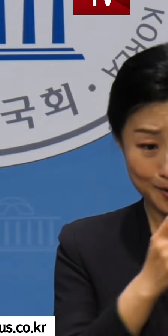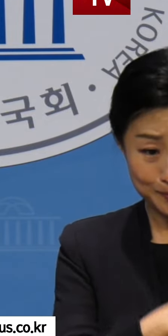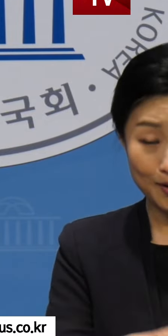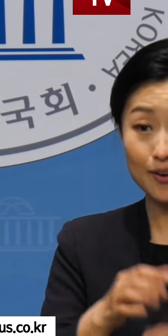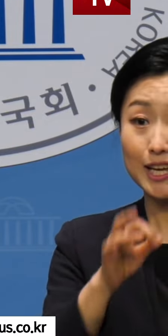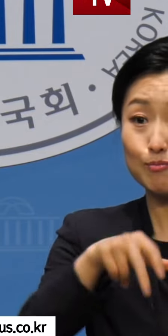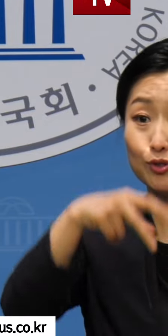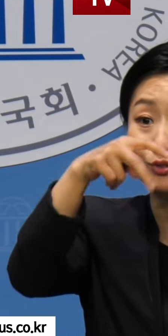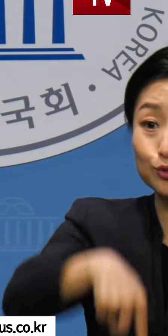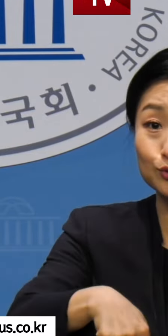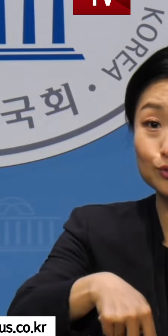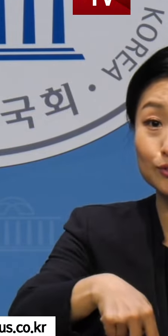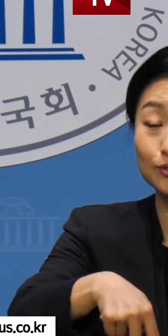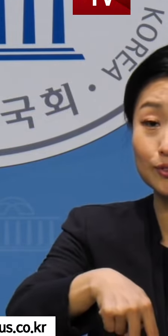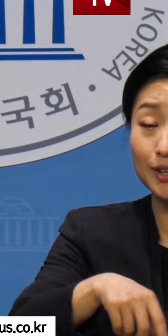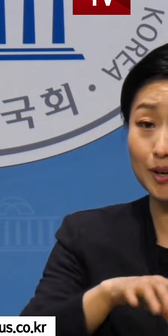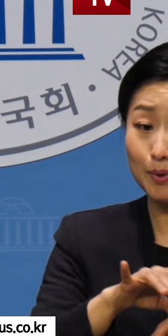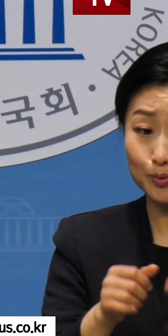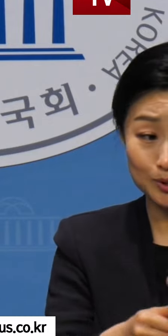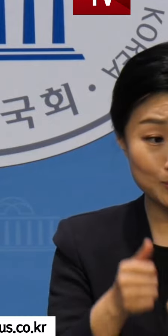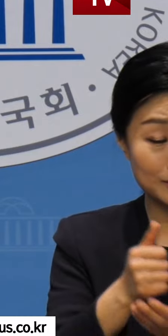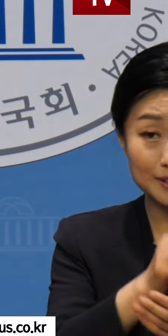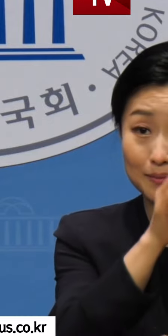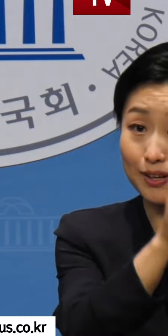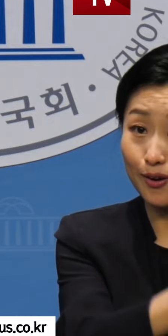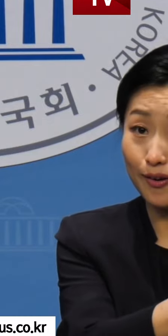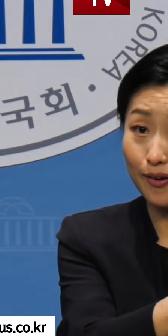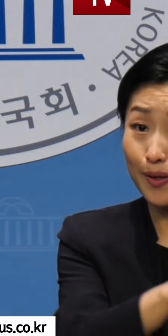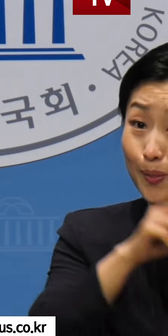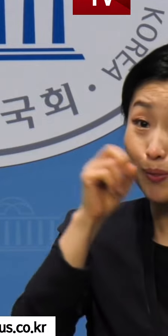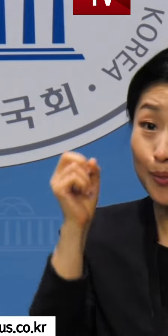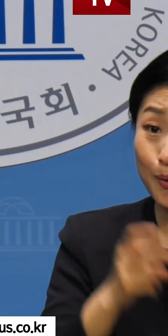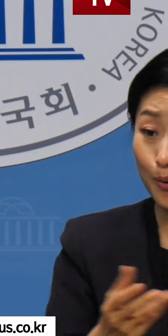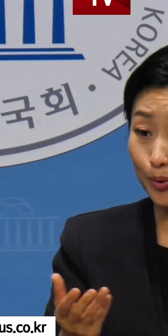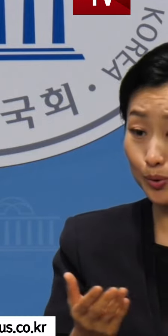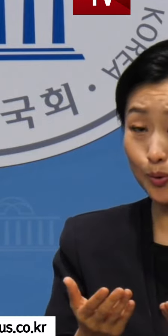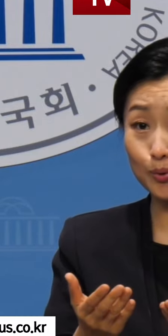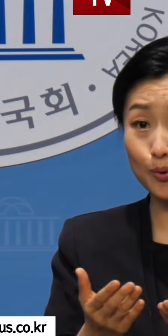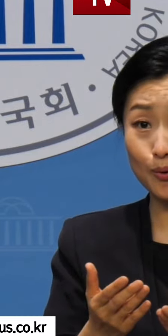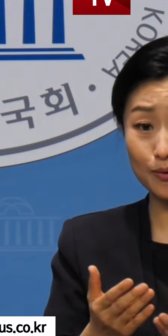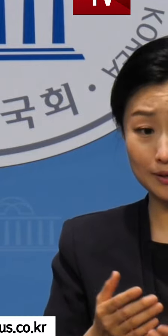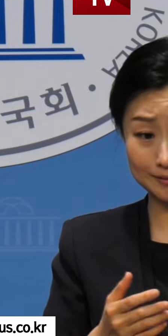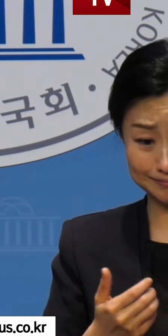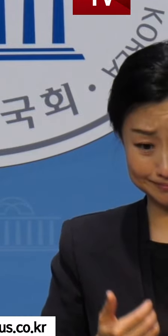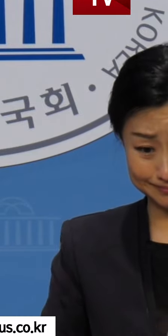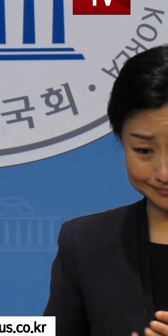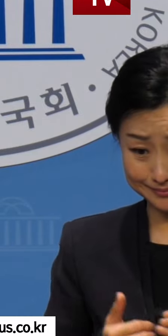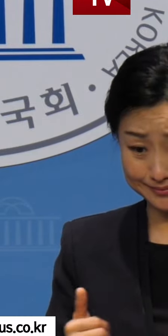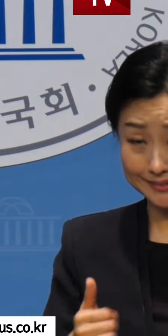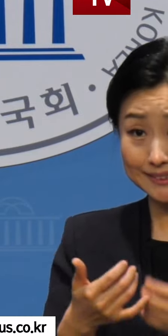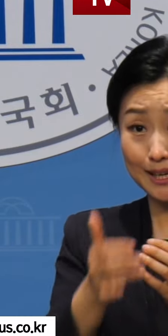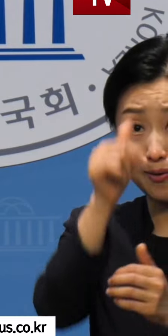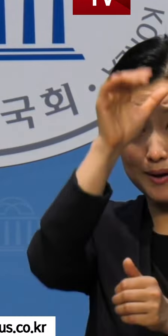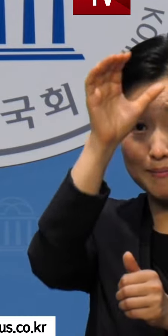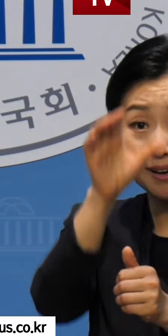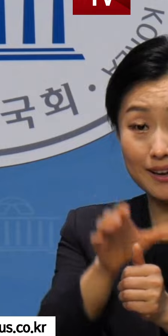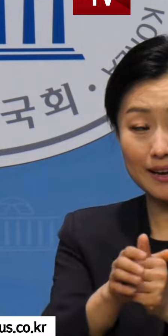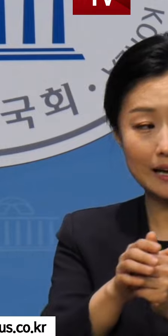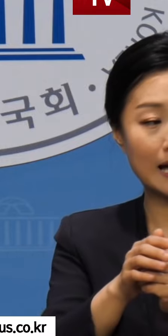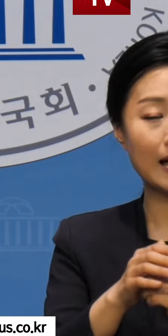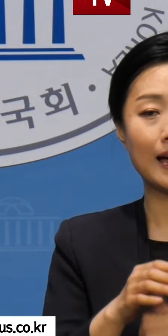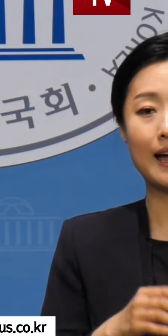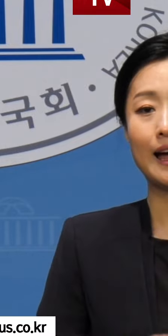자격미달의 횡령범을 방통위원장에 앉힌 데 이어 곧바로 이런 반노동 인사를 고용노동부 장관으로